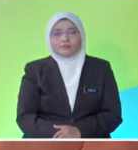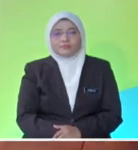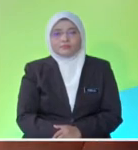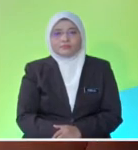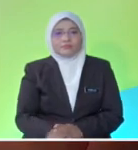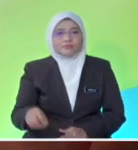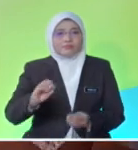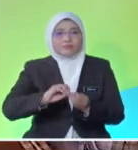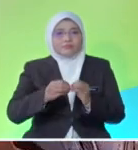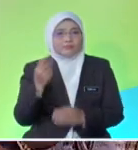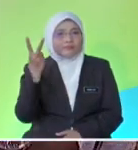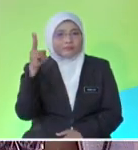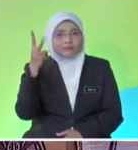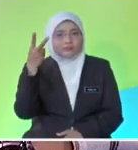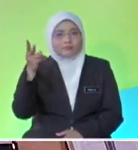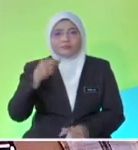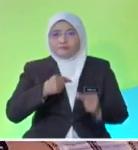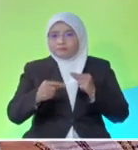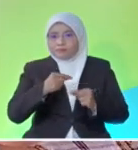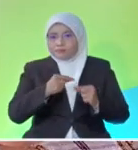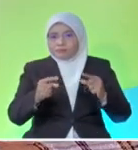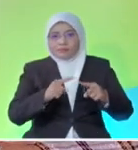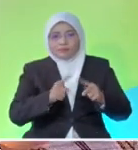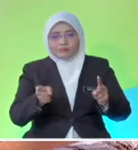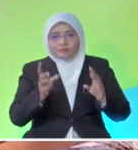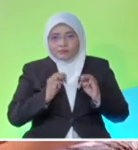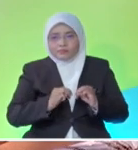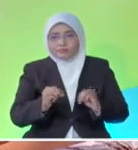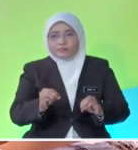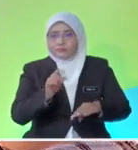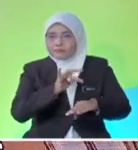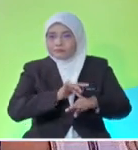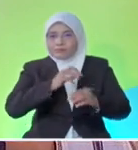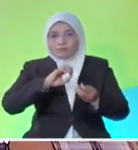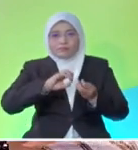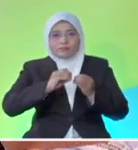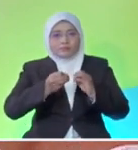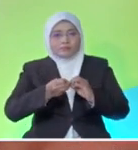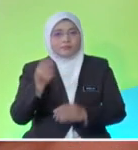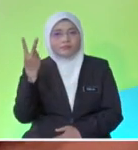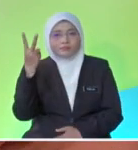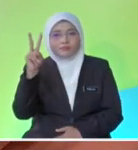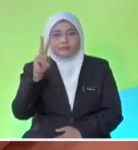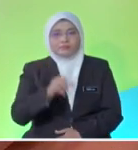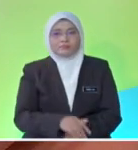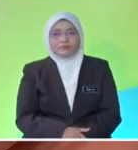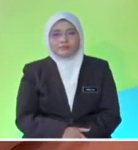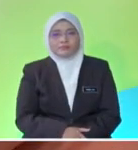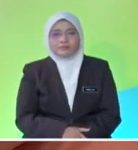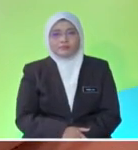Tetapi jarum minit saya telah berjumpa dengan minit yang 30 minit. Jadi, dia menjadilah